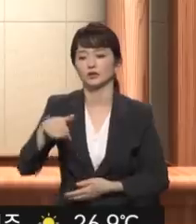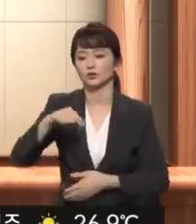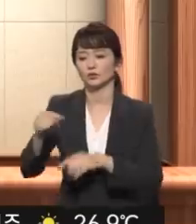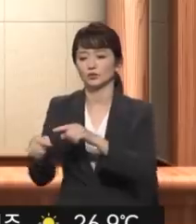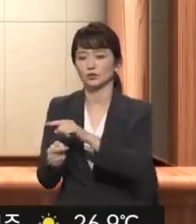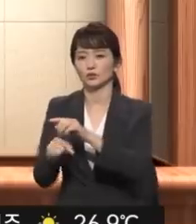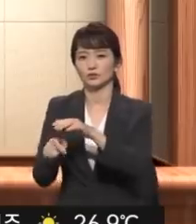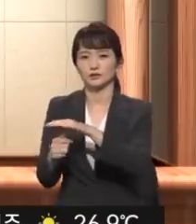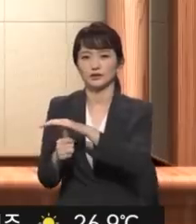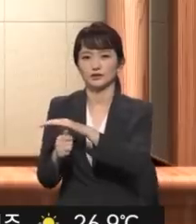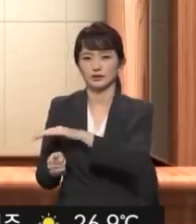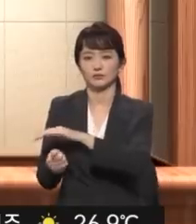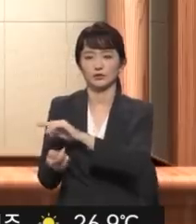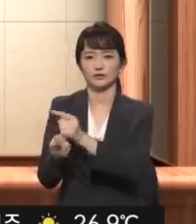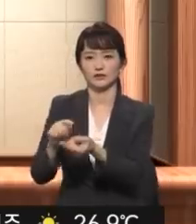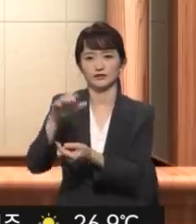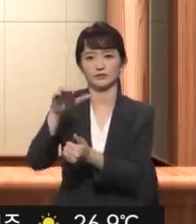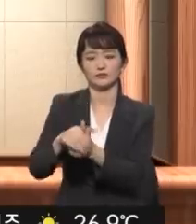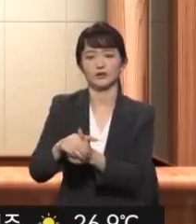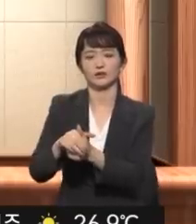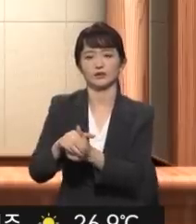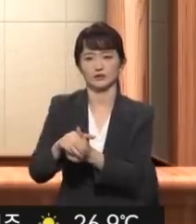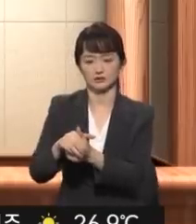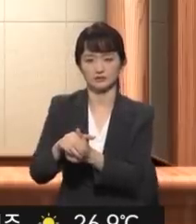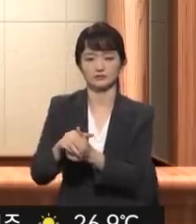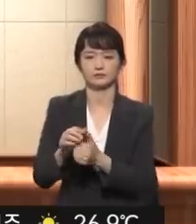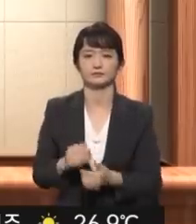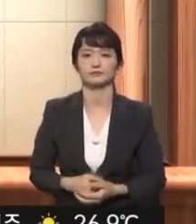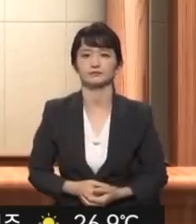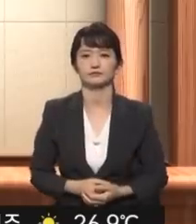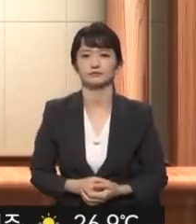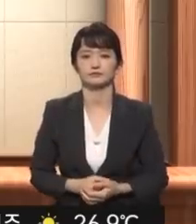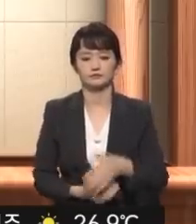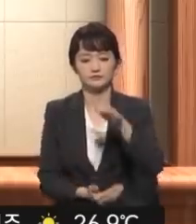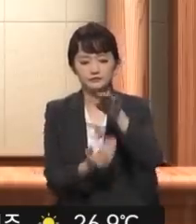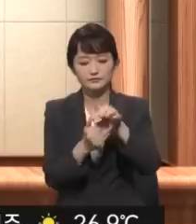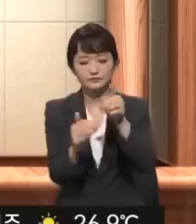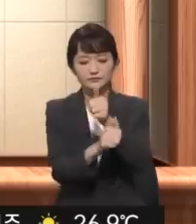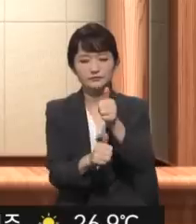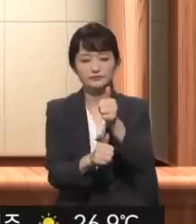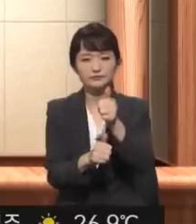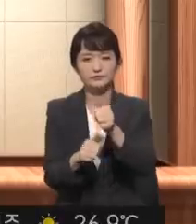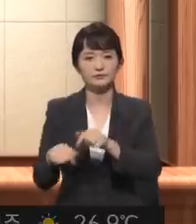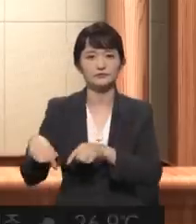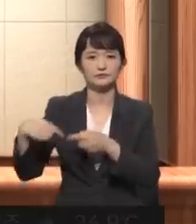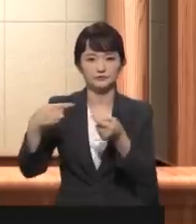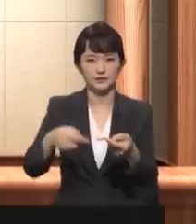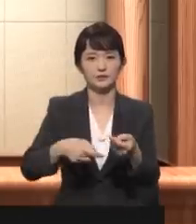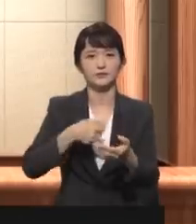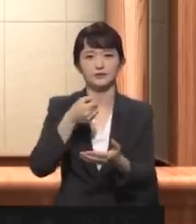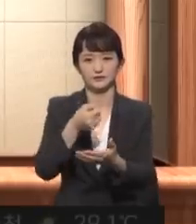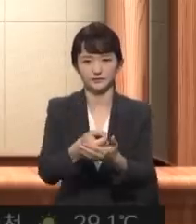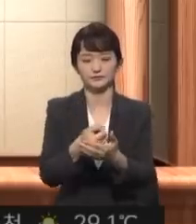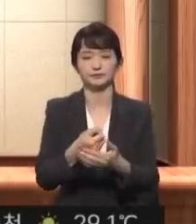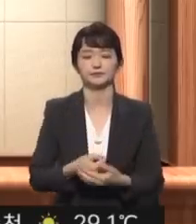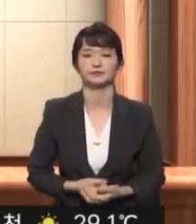장애 발생한 바 없다 고 했고 앞서 예를 든 것처럼 최고의 의결 도 했다고 했습니다